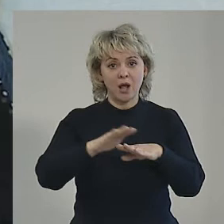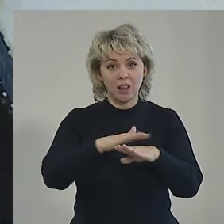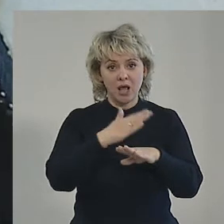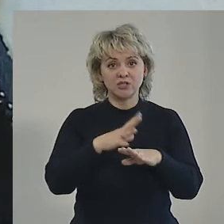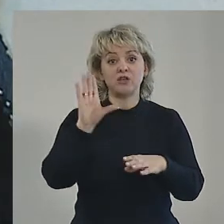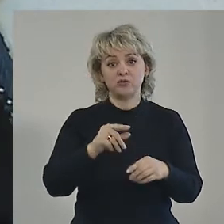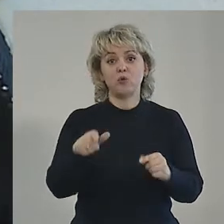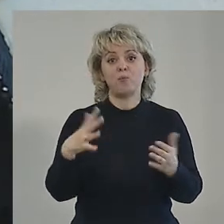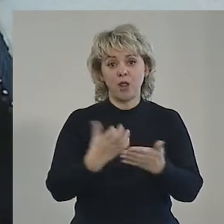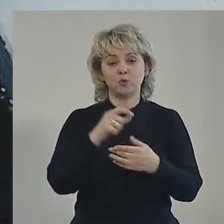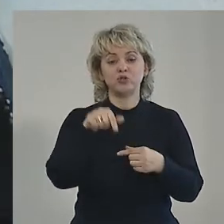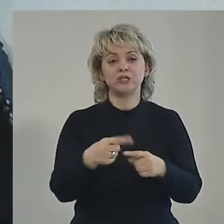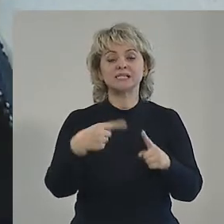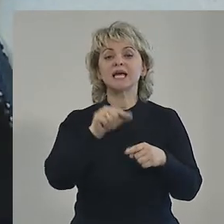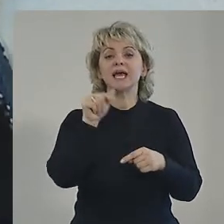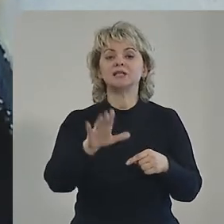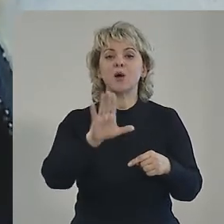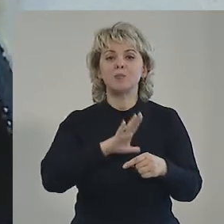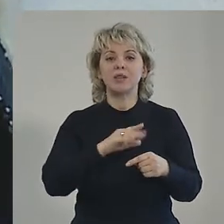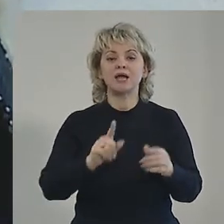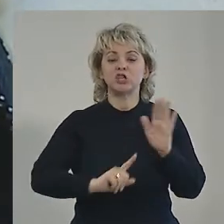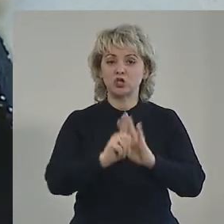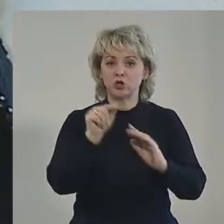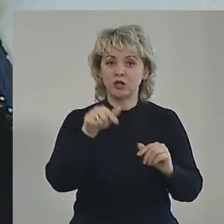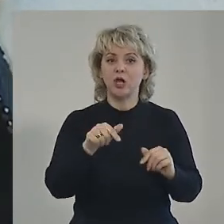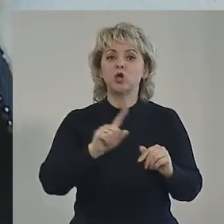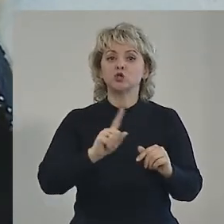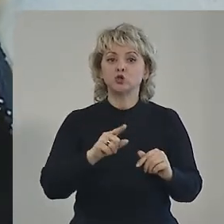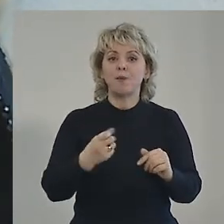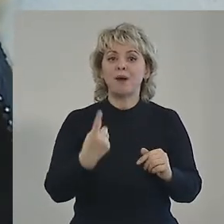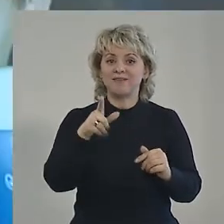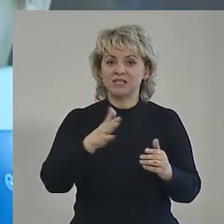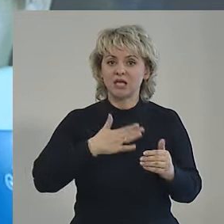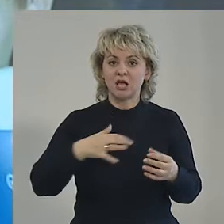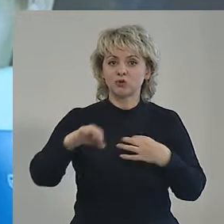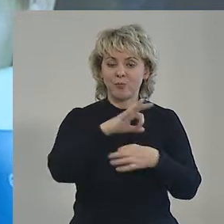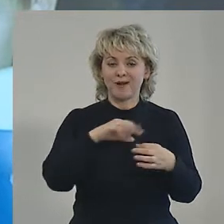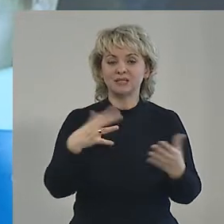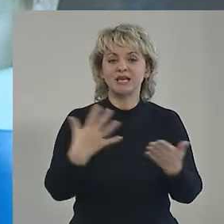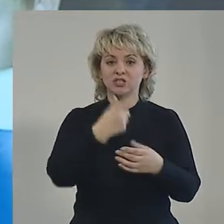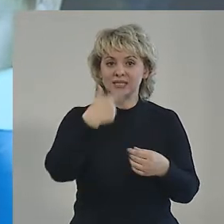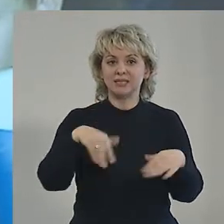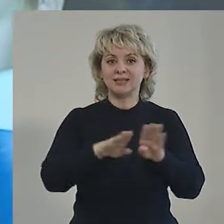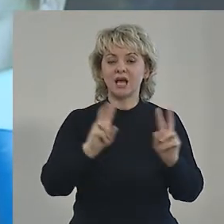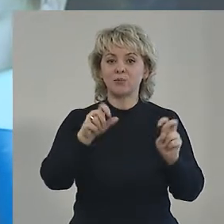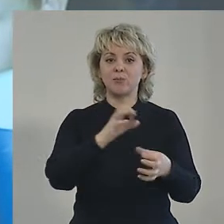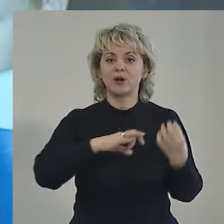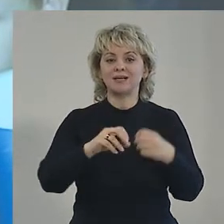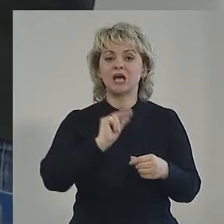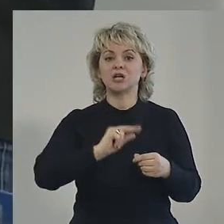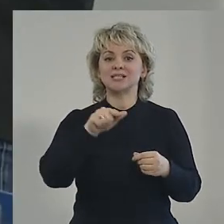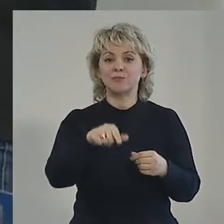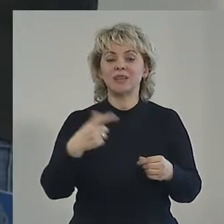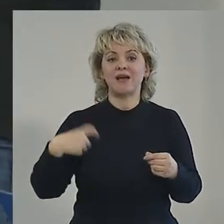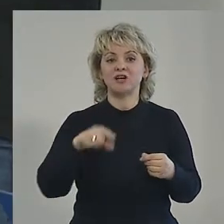все стало на свои места. И вот это была отправная точка, что родился наш проект. «Найти себя» – так называется проект,